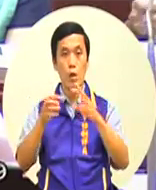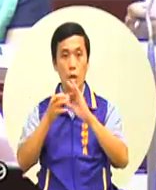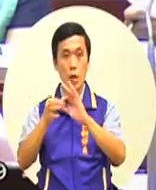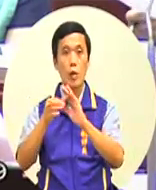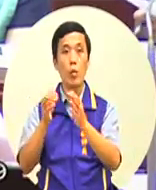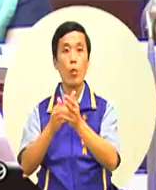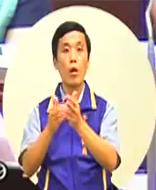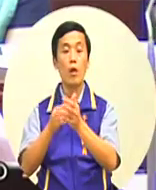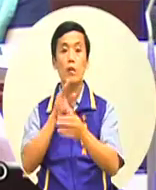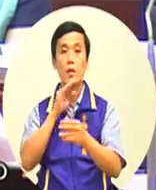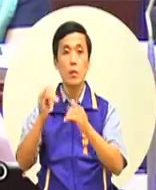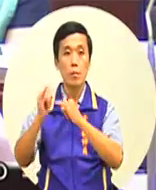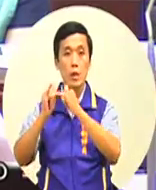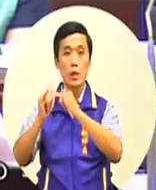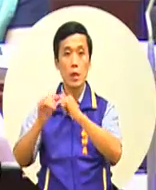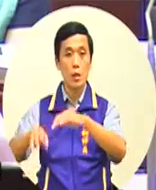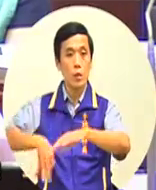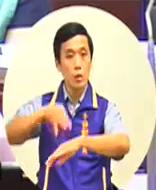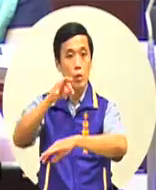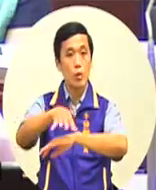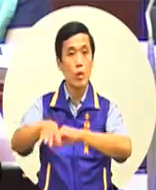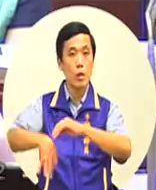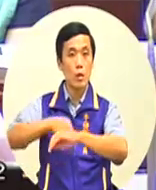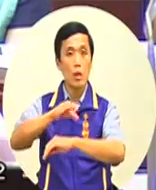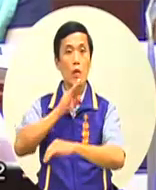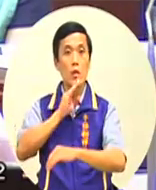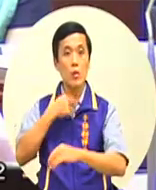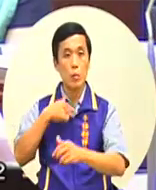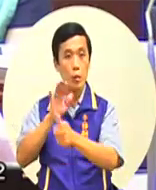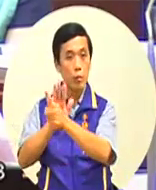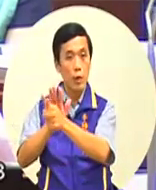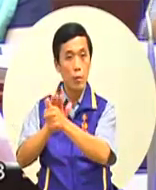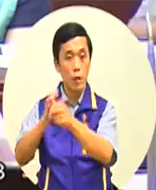捐款的部分，所以这个部分我们会协助他来建置。